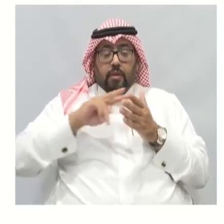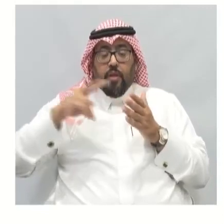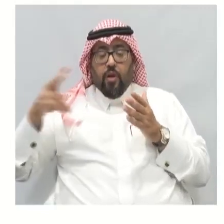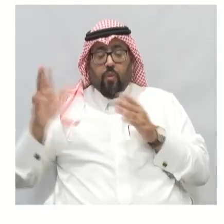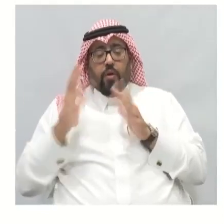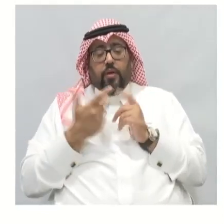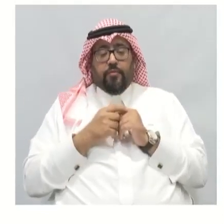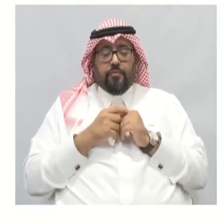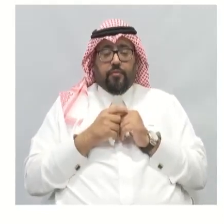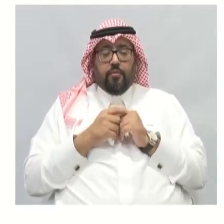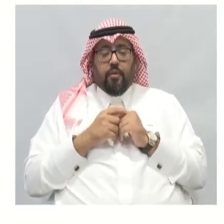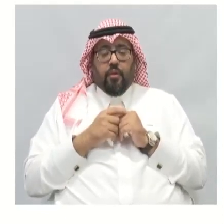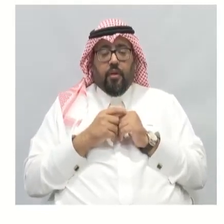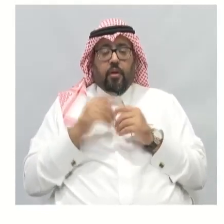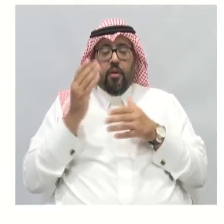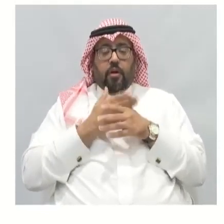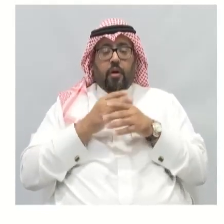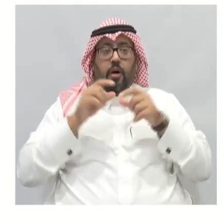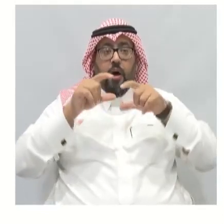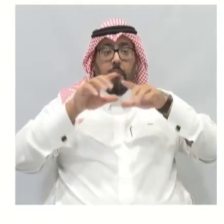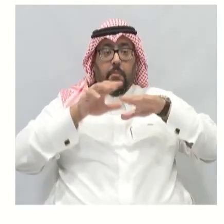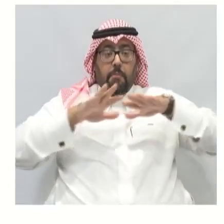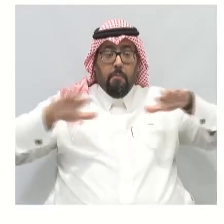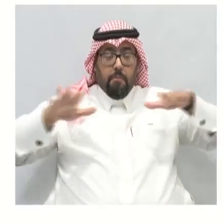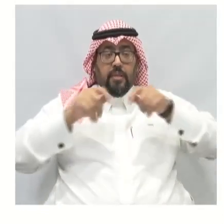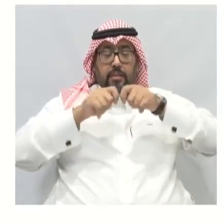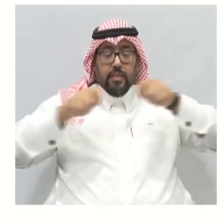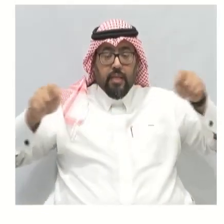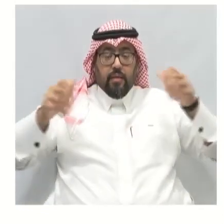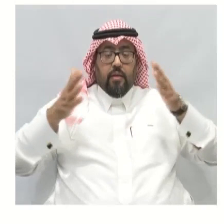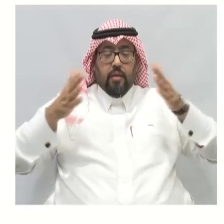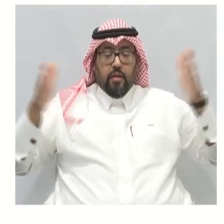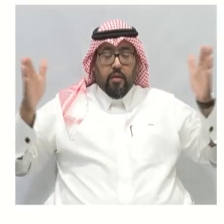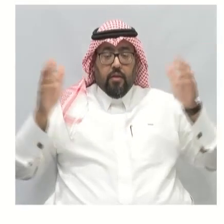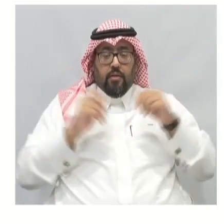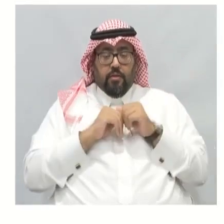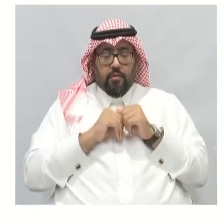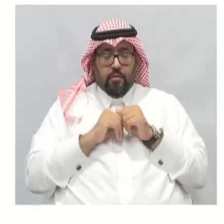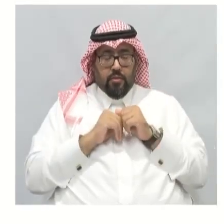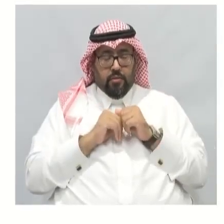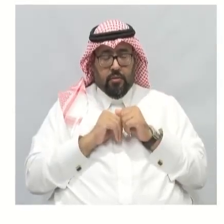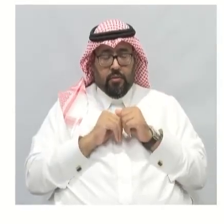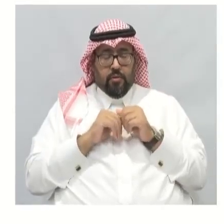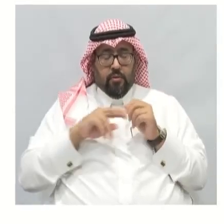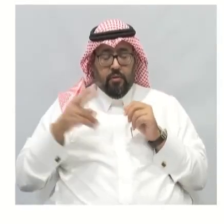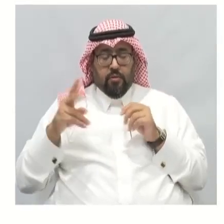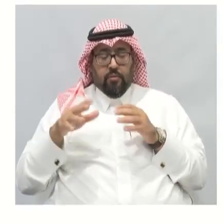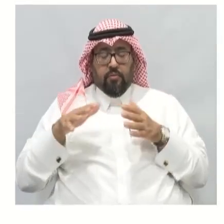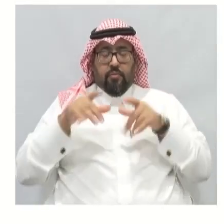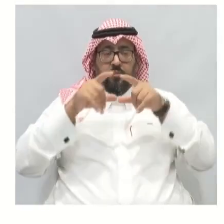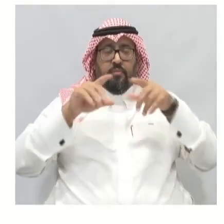وعه احسنتم نتيجه لاتساع مساحه الولايات المتحده وتنوعها